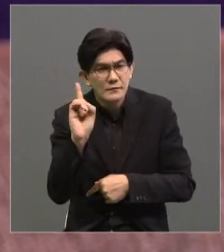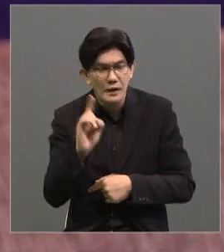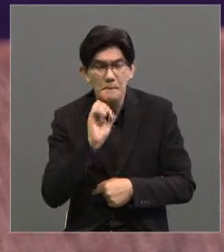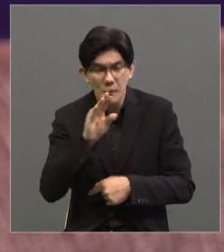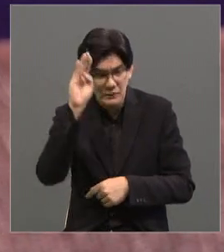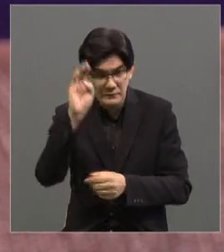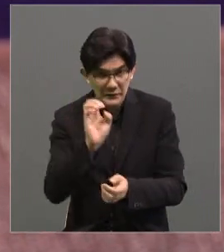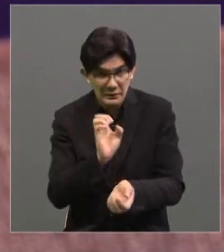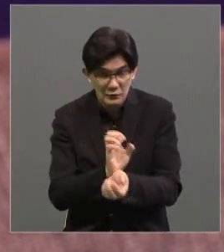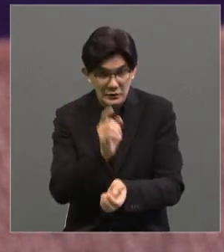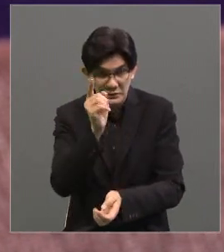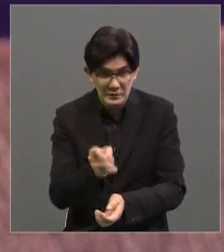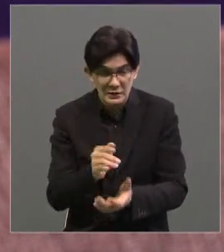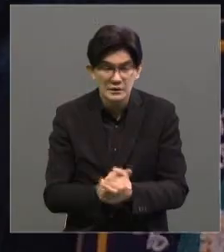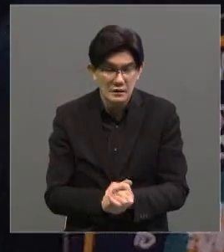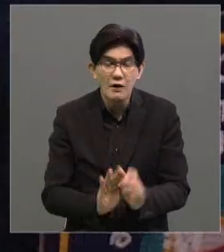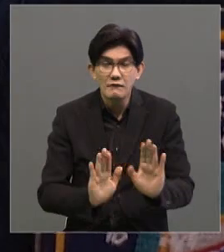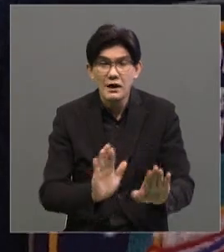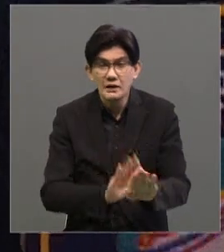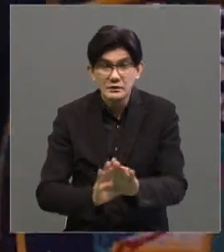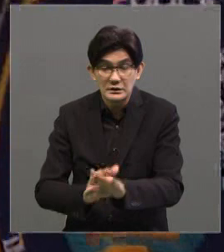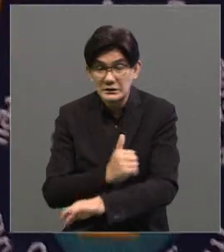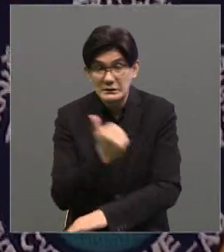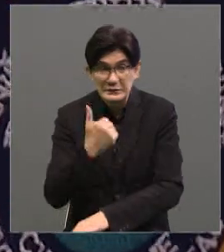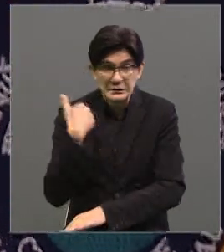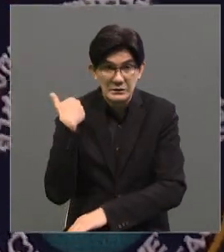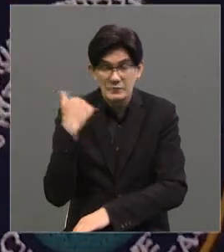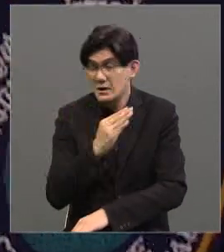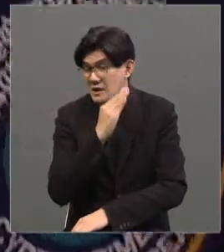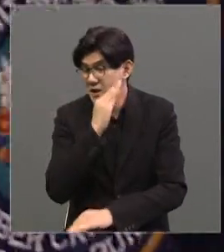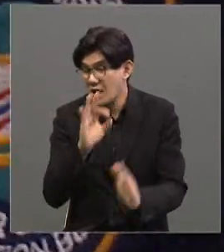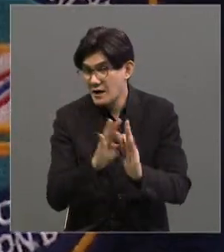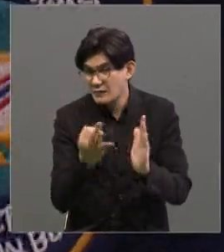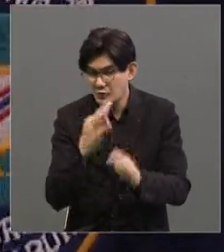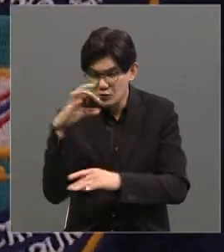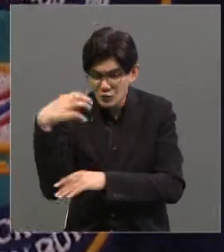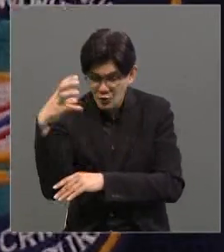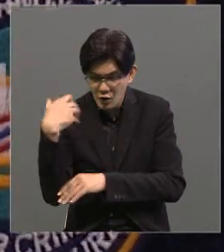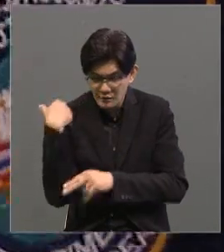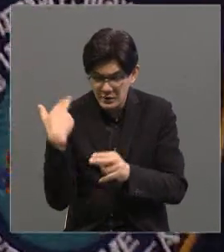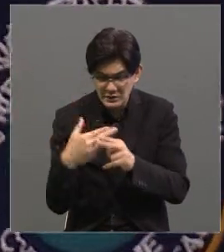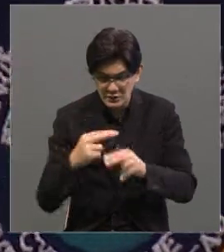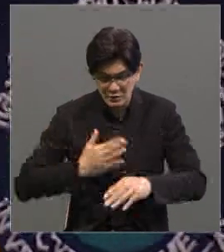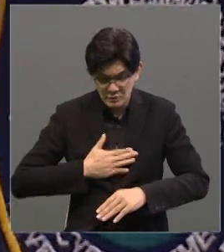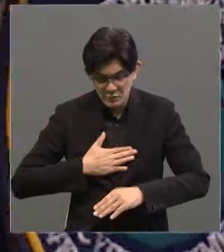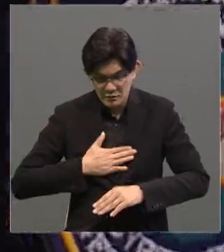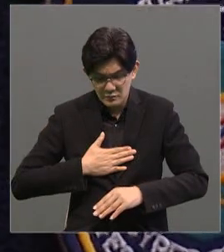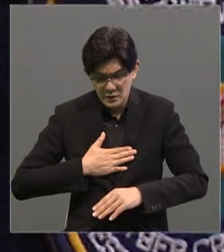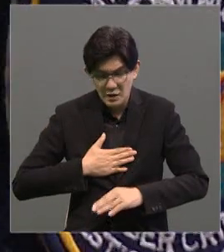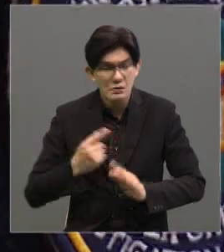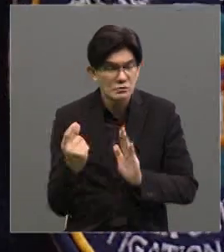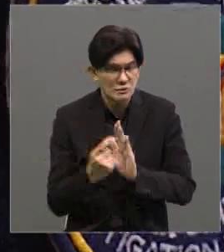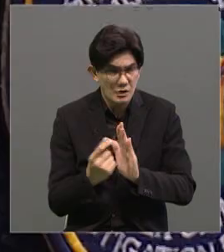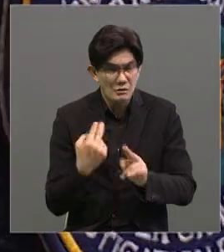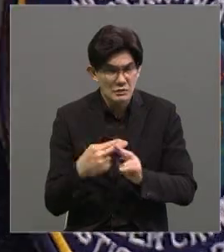ต้องแจ้งความกับผู้ก่อเหตุนะพร้อมกับฝากเตือนคนอื่นเลยถ้ามี Facebookที่แอบอ้างนะชื่อตนเองก็คือทางคุณอรการ